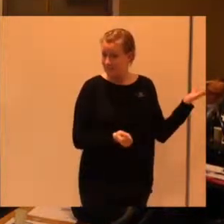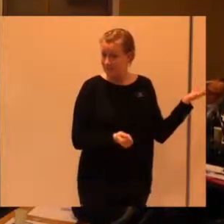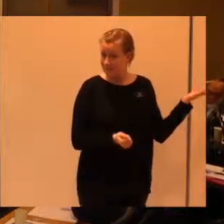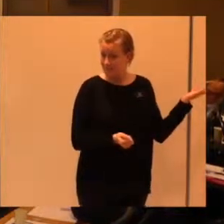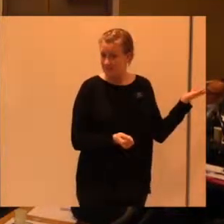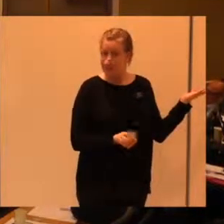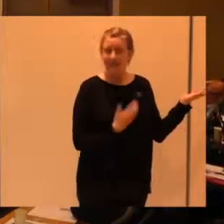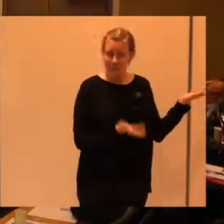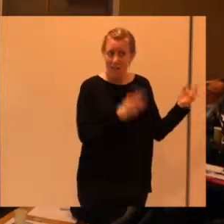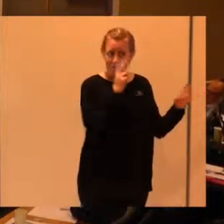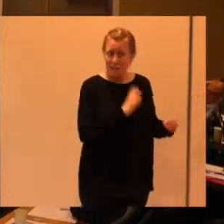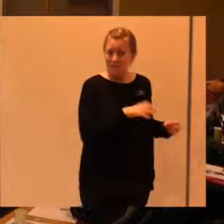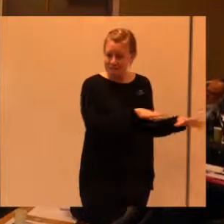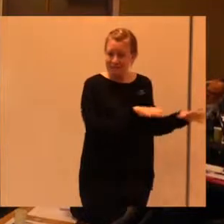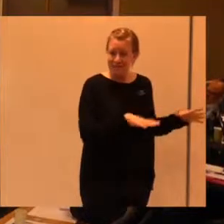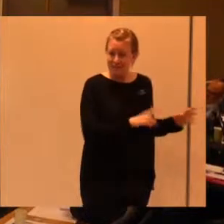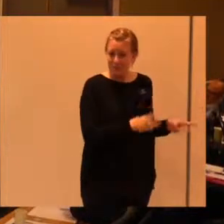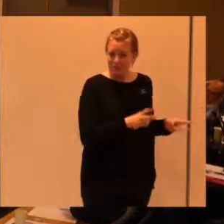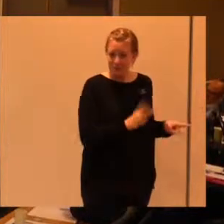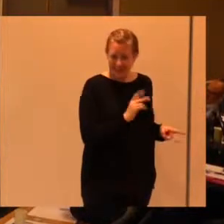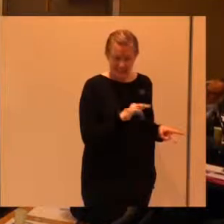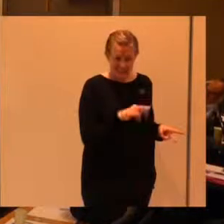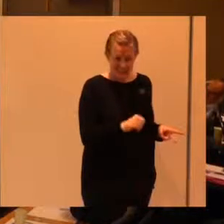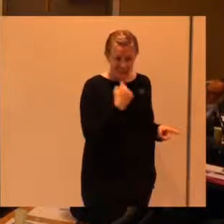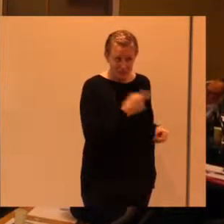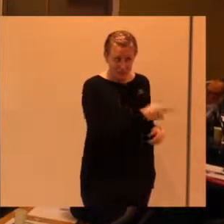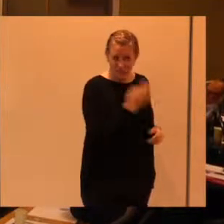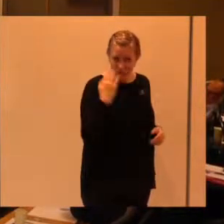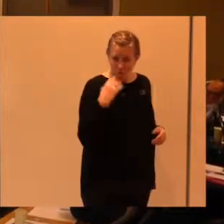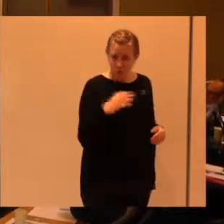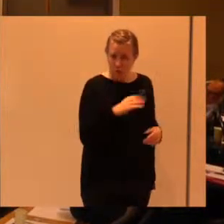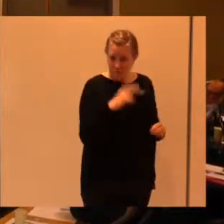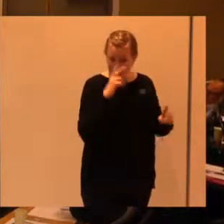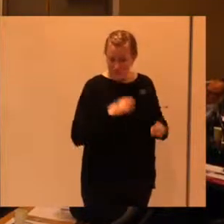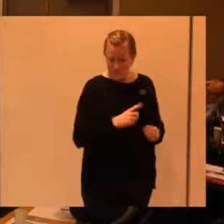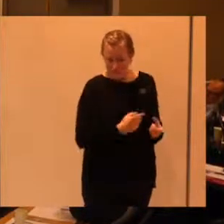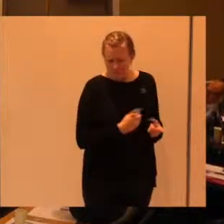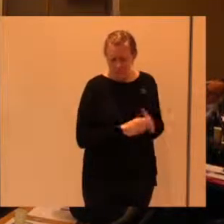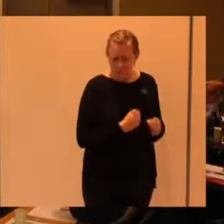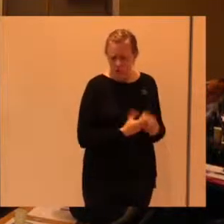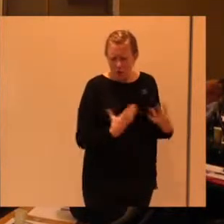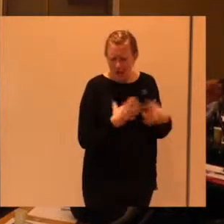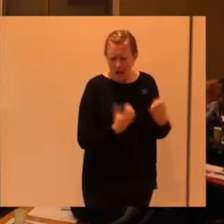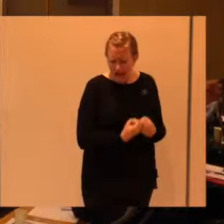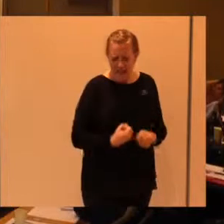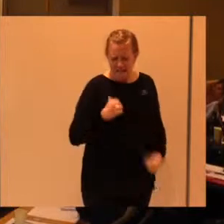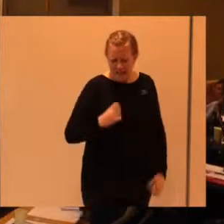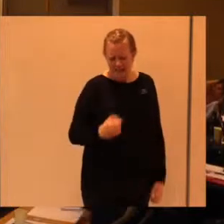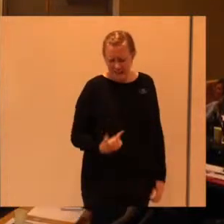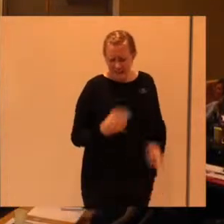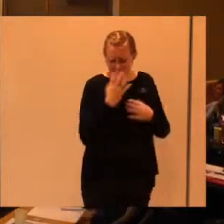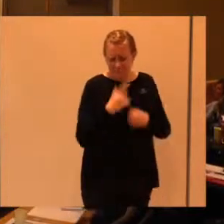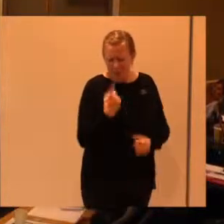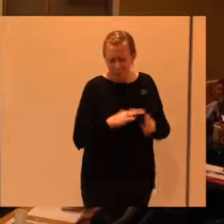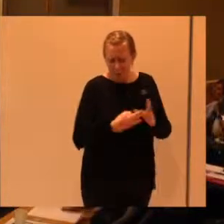också forskning, precis som Kirre pratade om tidigare. Man forskar, då löser man kanske inte alla tillgänglighetsproblem i ett forskningsprojekt,